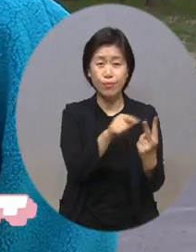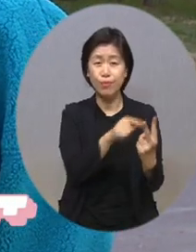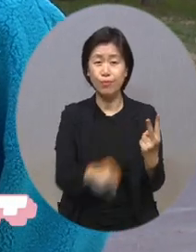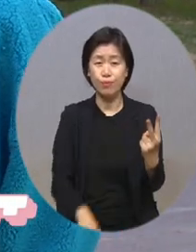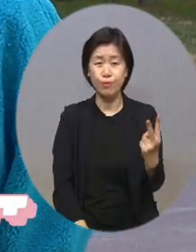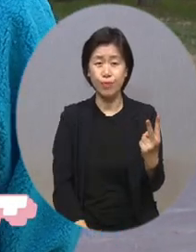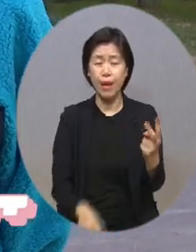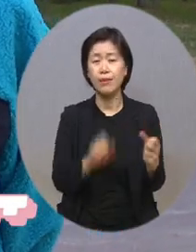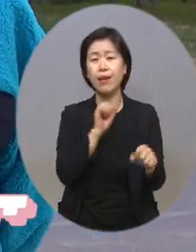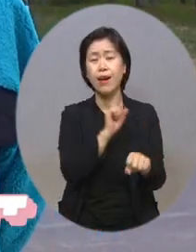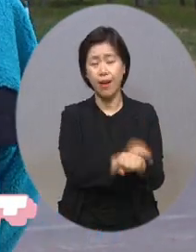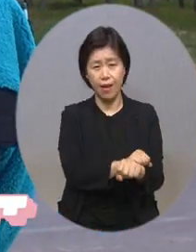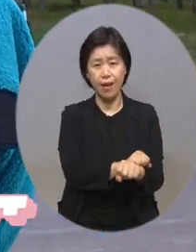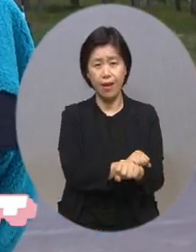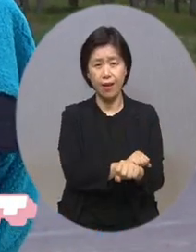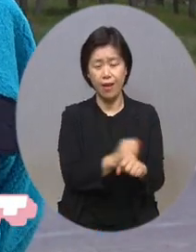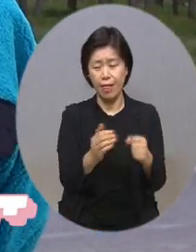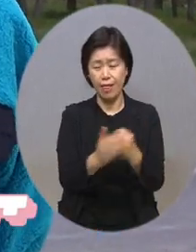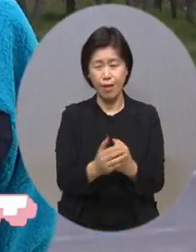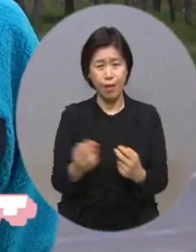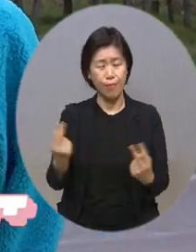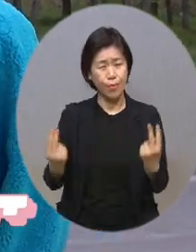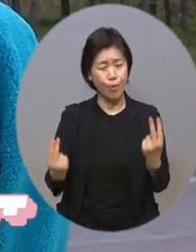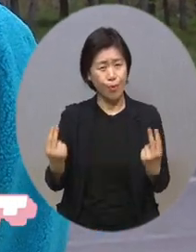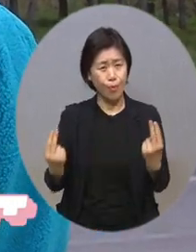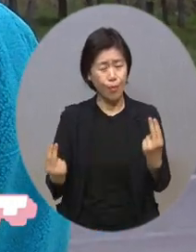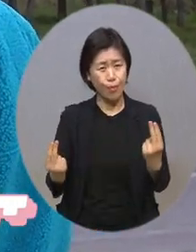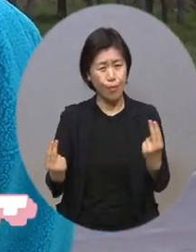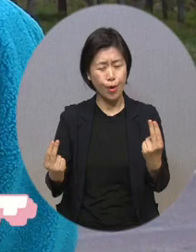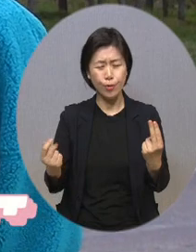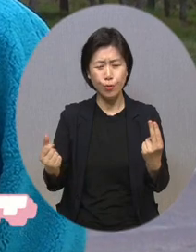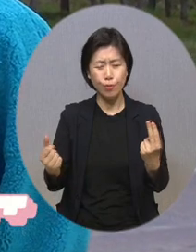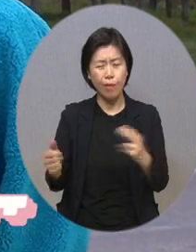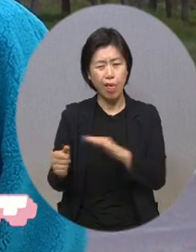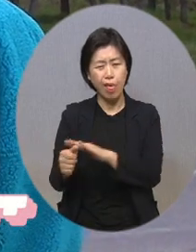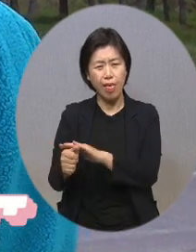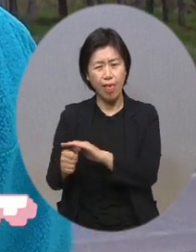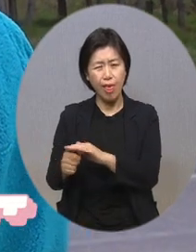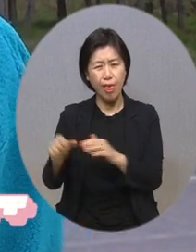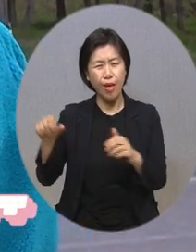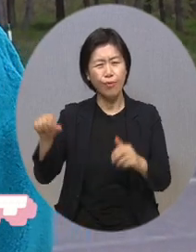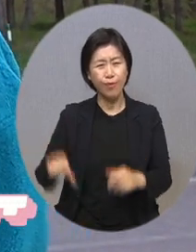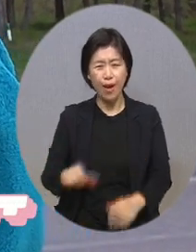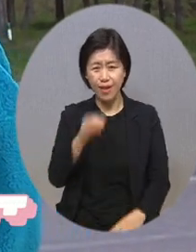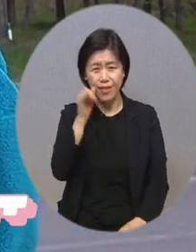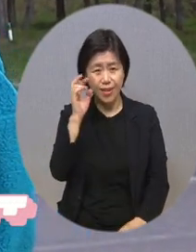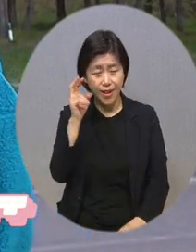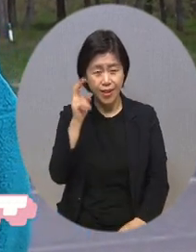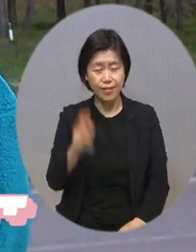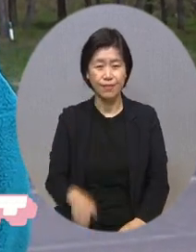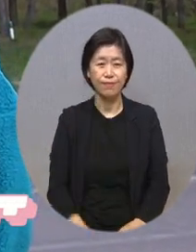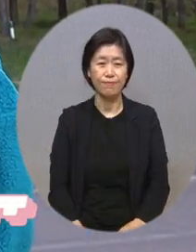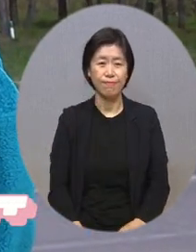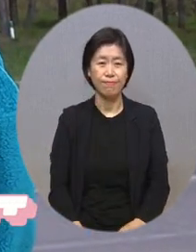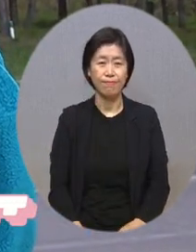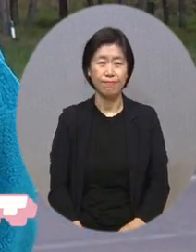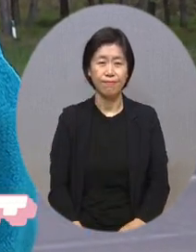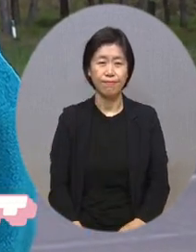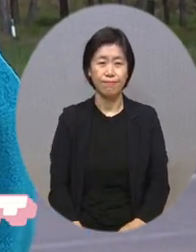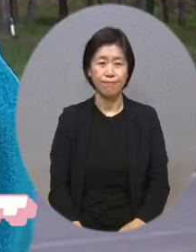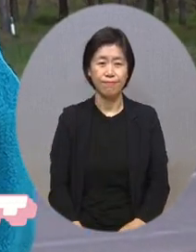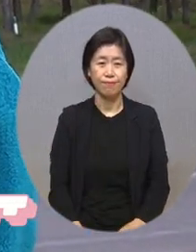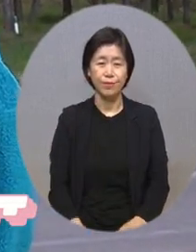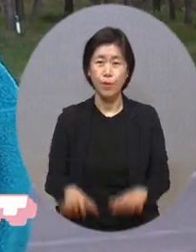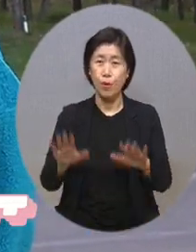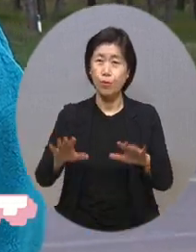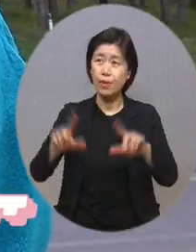너무 잘 치기 때문에 살짝 기가 좀 죽은 감도 있지 않을까. 또